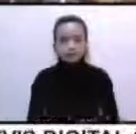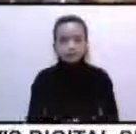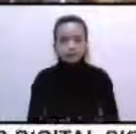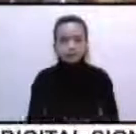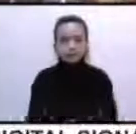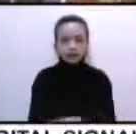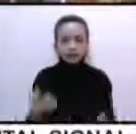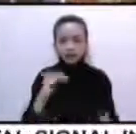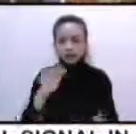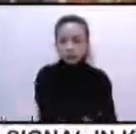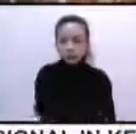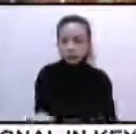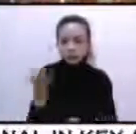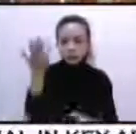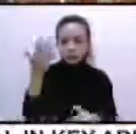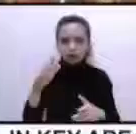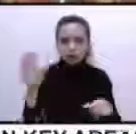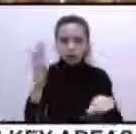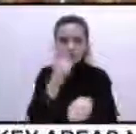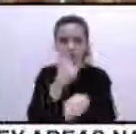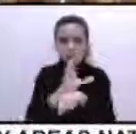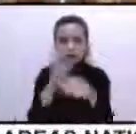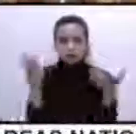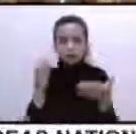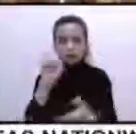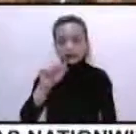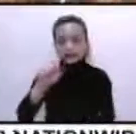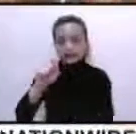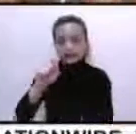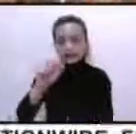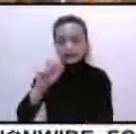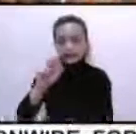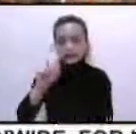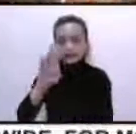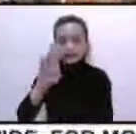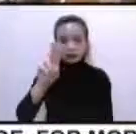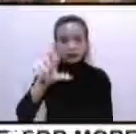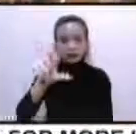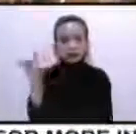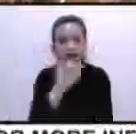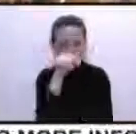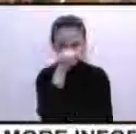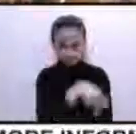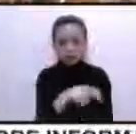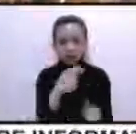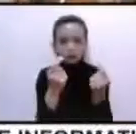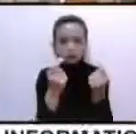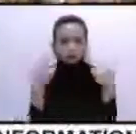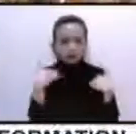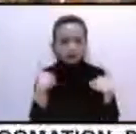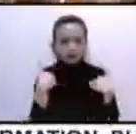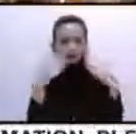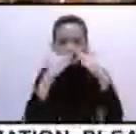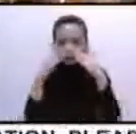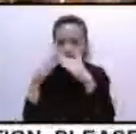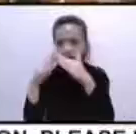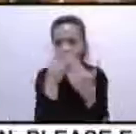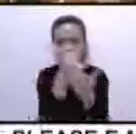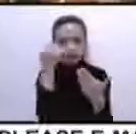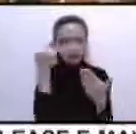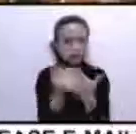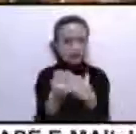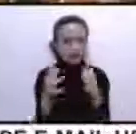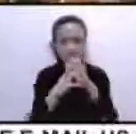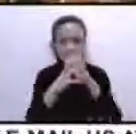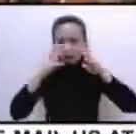sa Istanbul. Nakita ko po yun. We will put 4 minarets po dito. We will put a housing project. Napakalaki po ng lugar